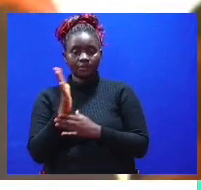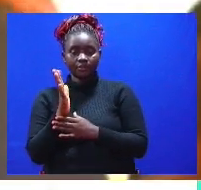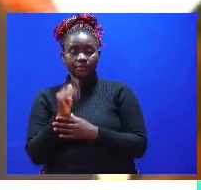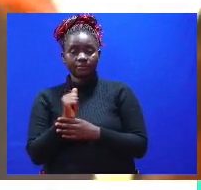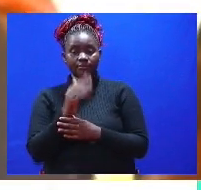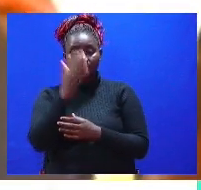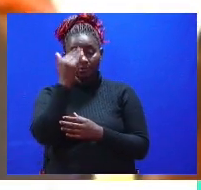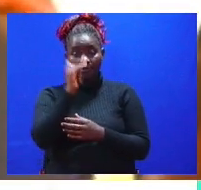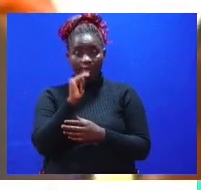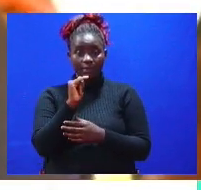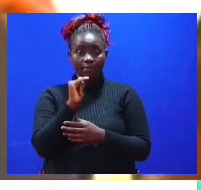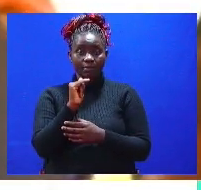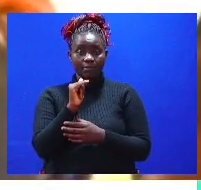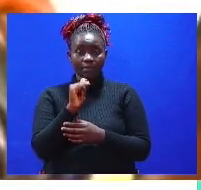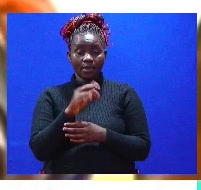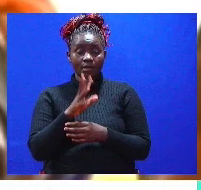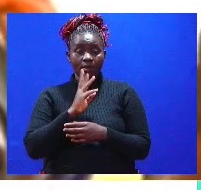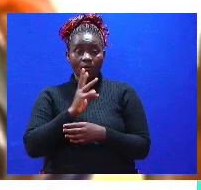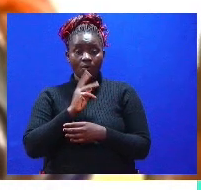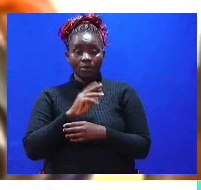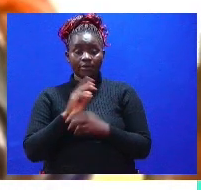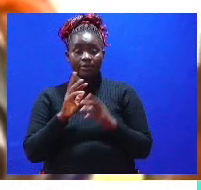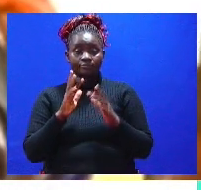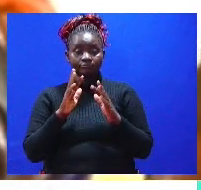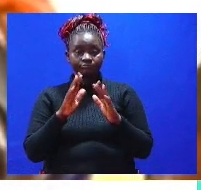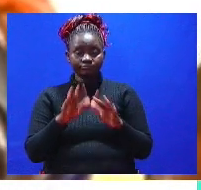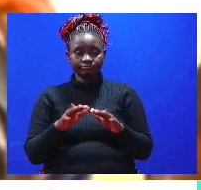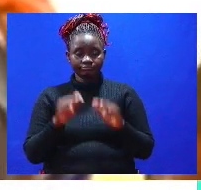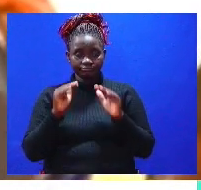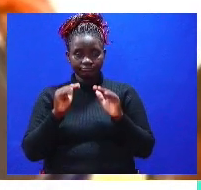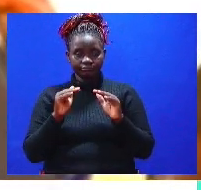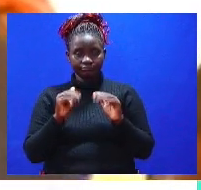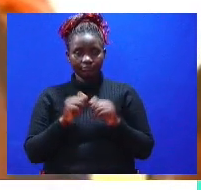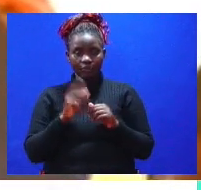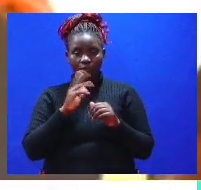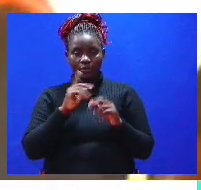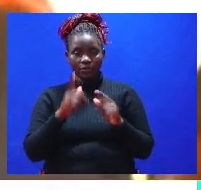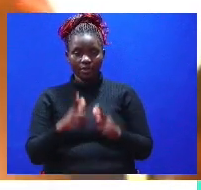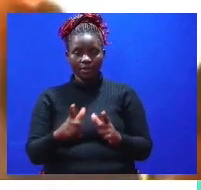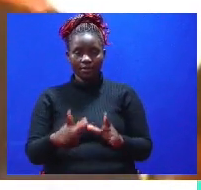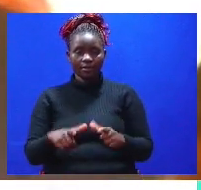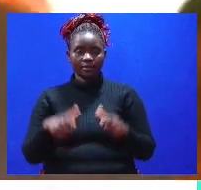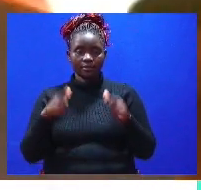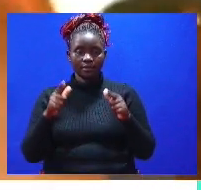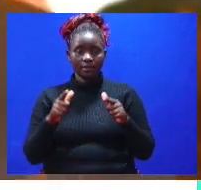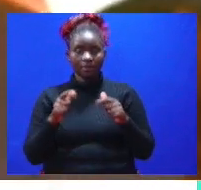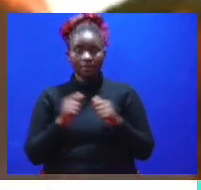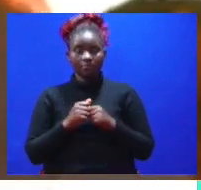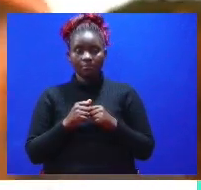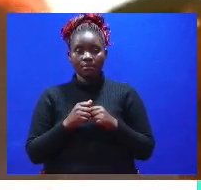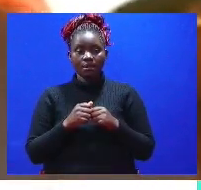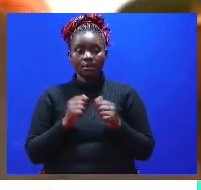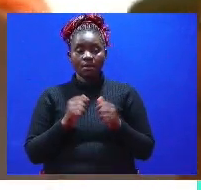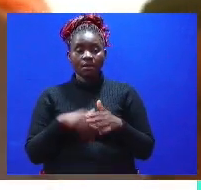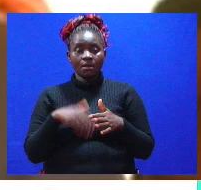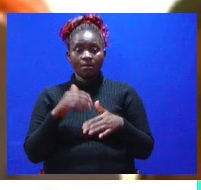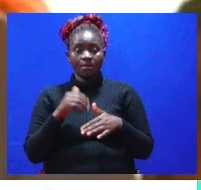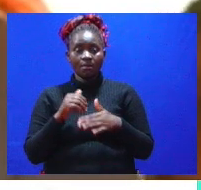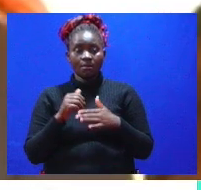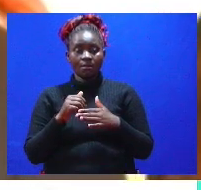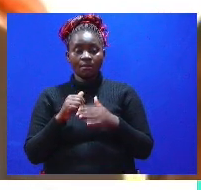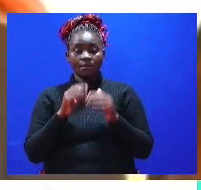sababu tuko na mito hapa Kisii ambayo kama tutaendelea tu na kupanda